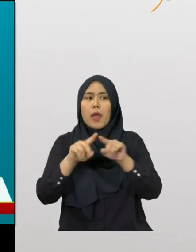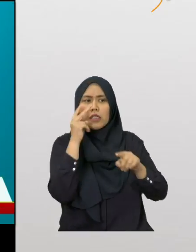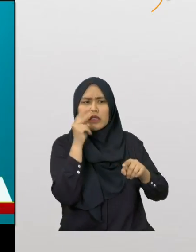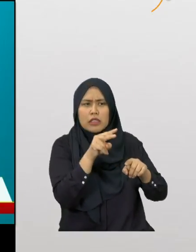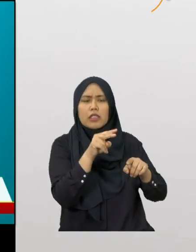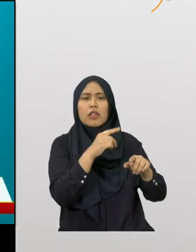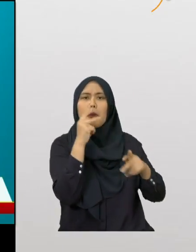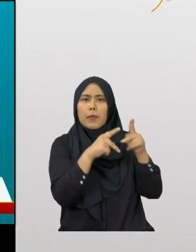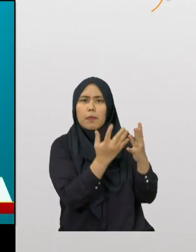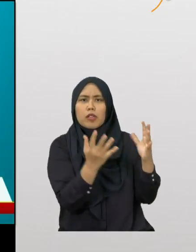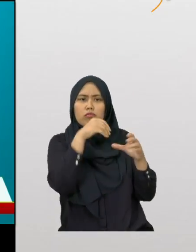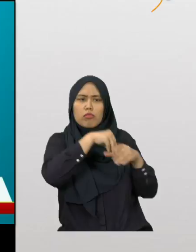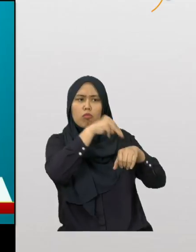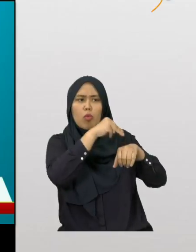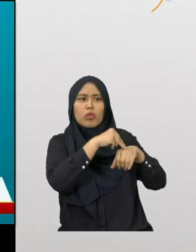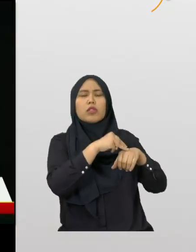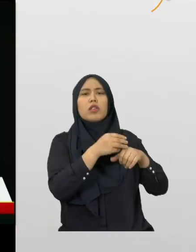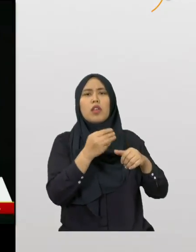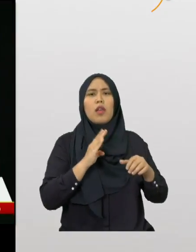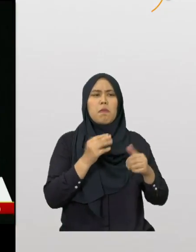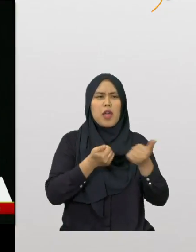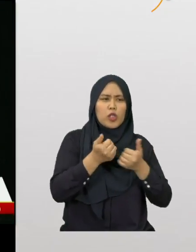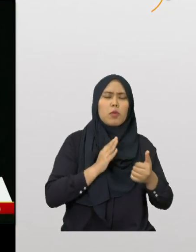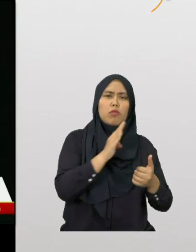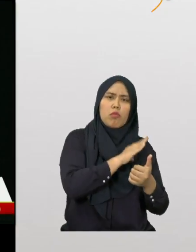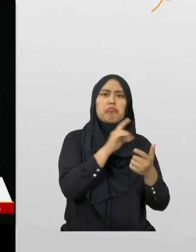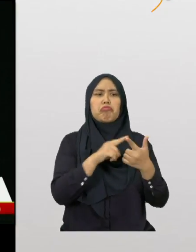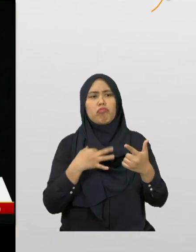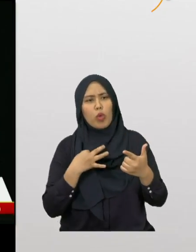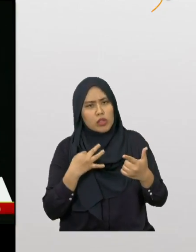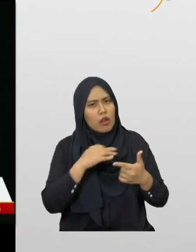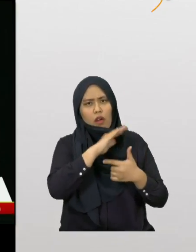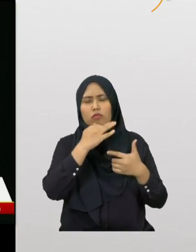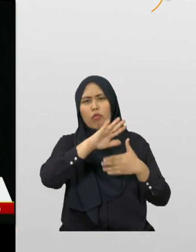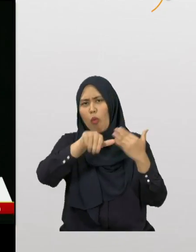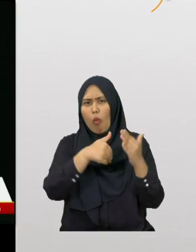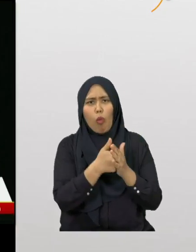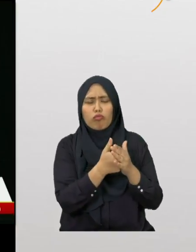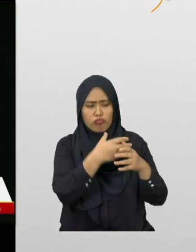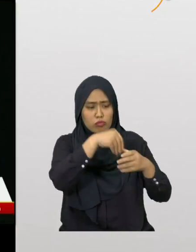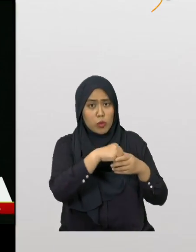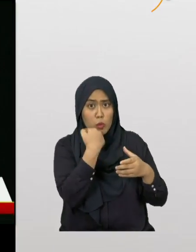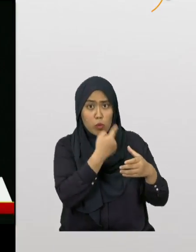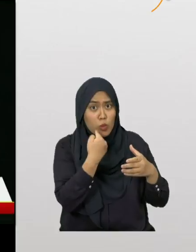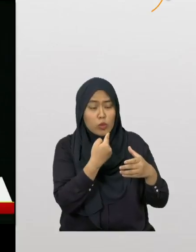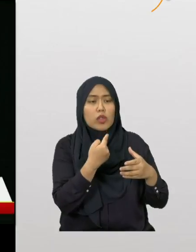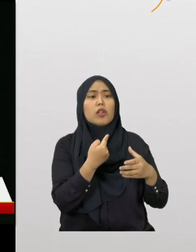pentadbir dan sukarelawan masjid ini. Mereka berkebolehan dan